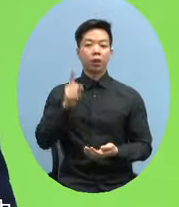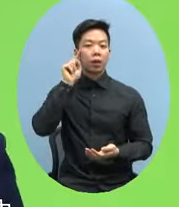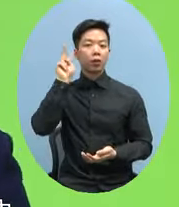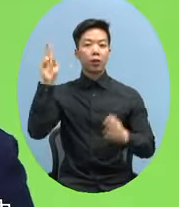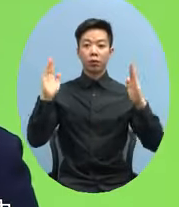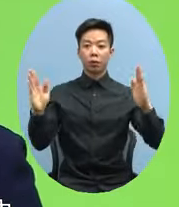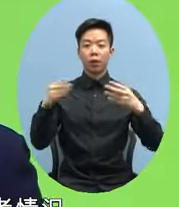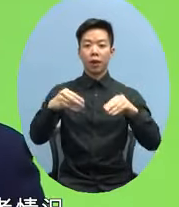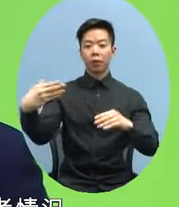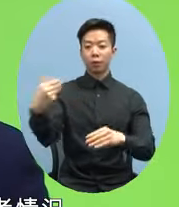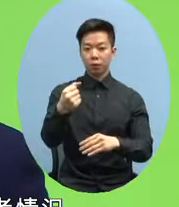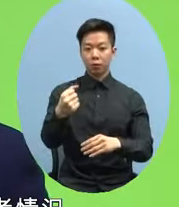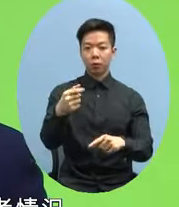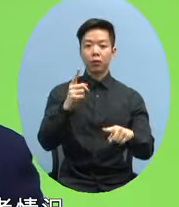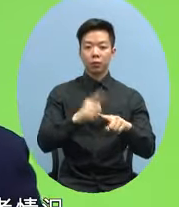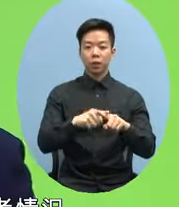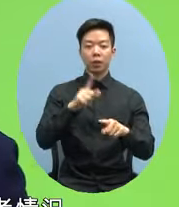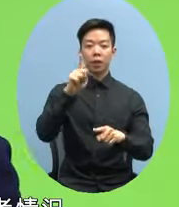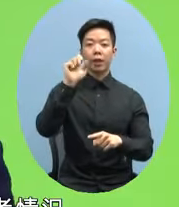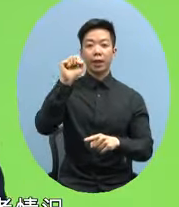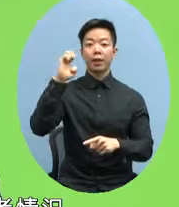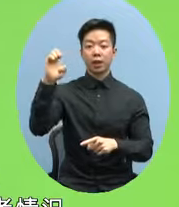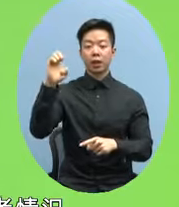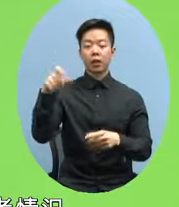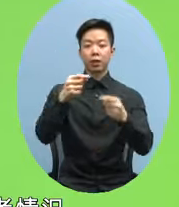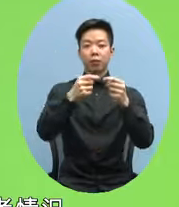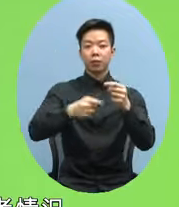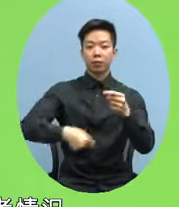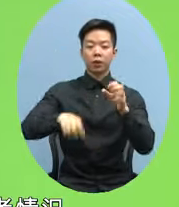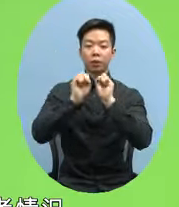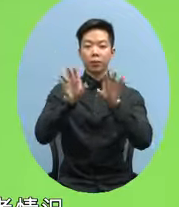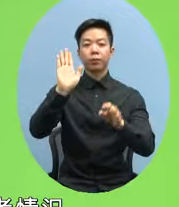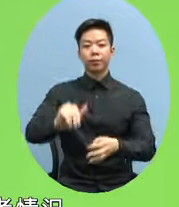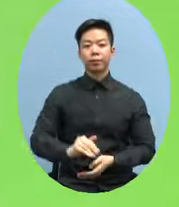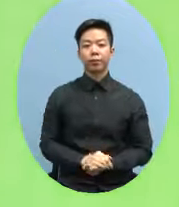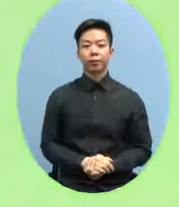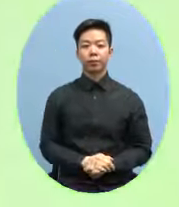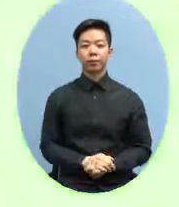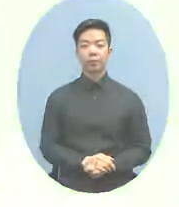內，就教育局局長會正式公布有關今年 DSE 開考的情況。